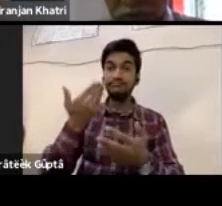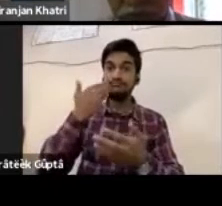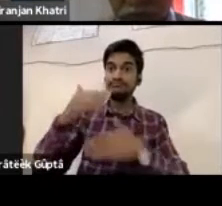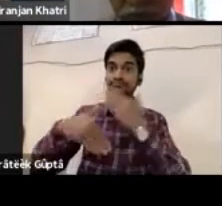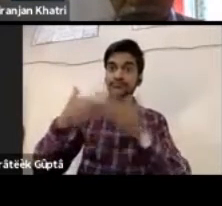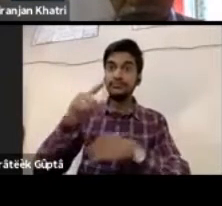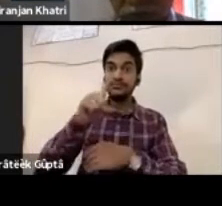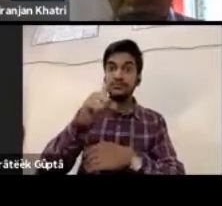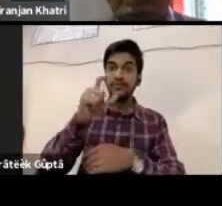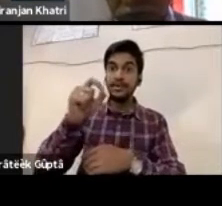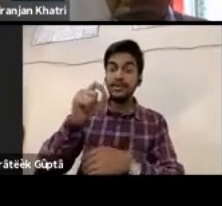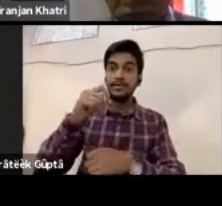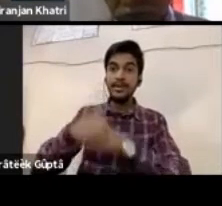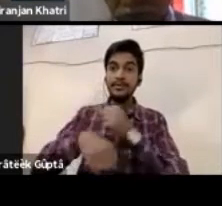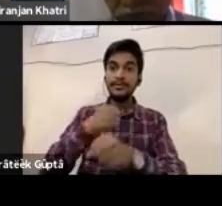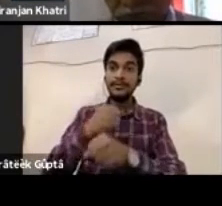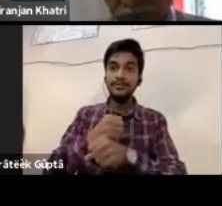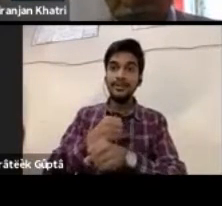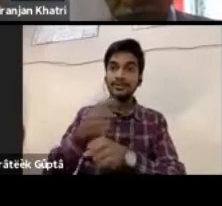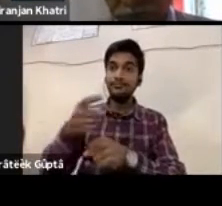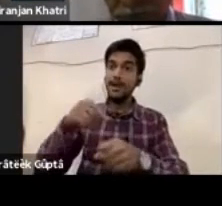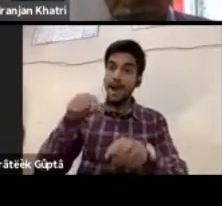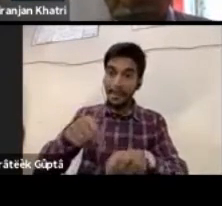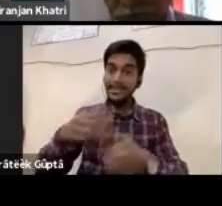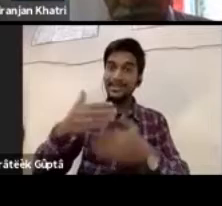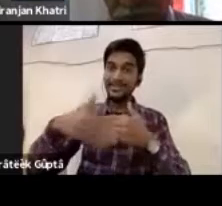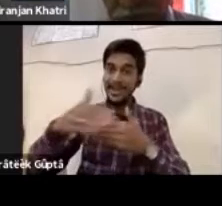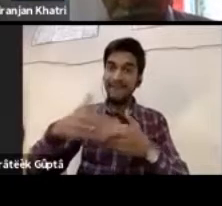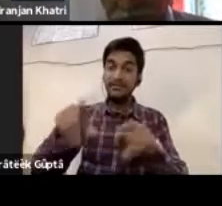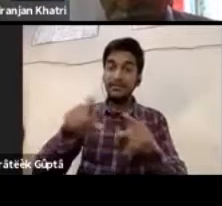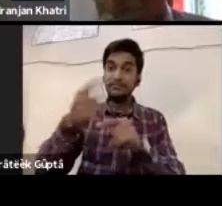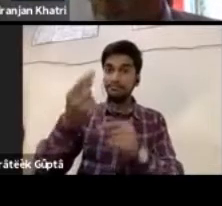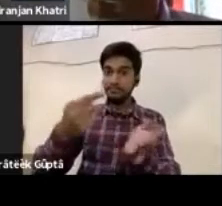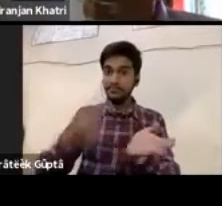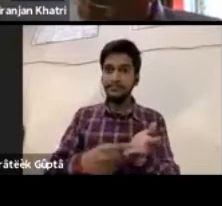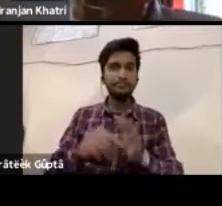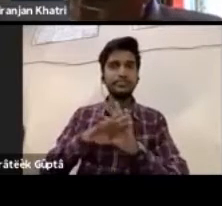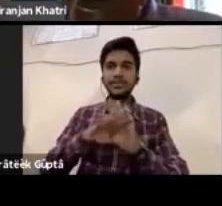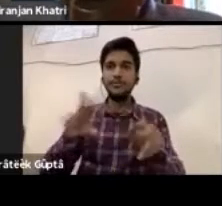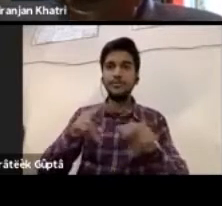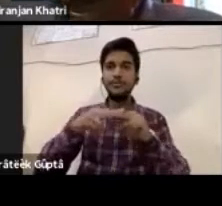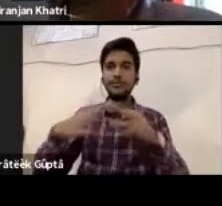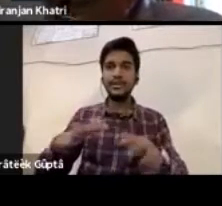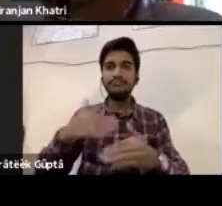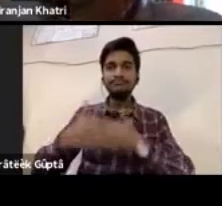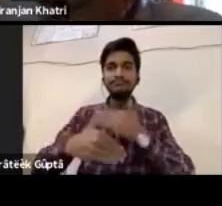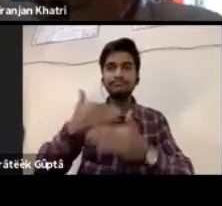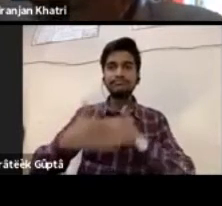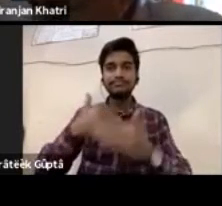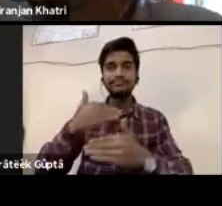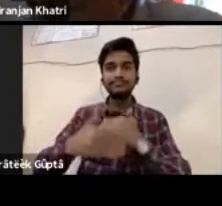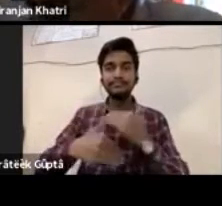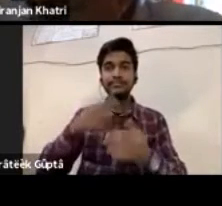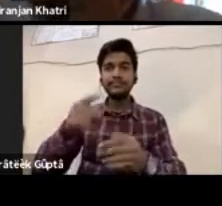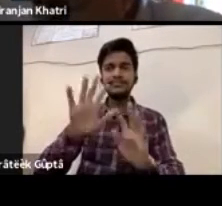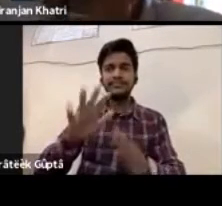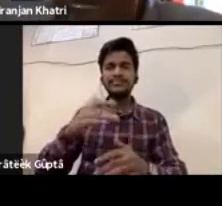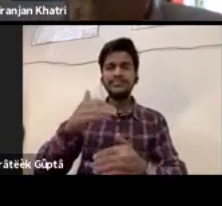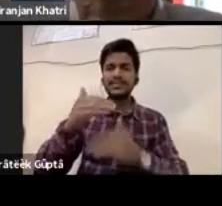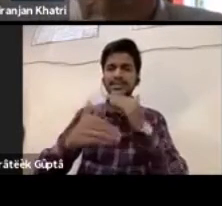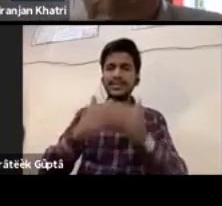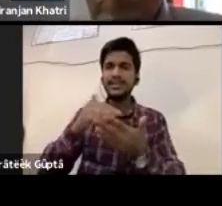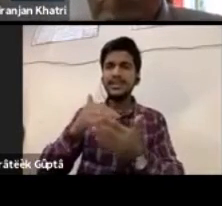डूइंग दिस. ऑनलाइन काउंसलिंग करती हूँ विदाउट एनी चार्जेस. धीरे धीरे मैंने ये जाना कि ये रियलाइज